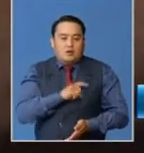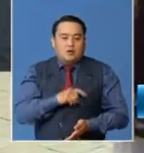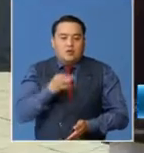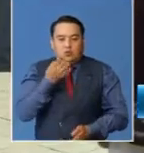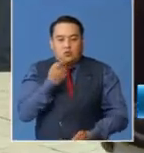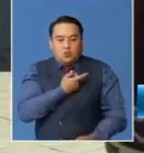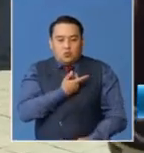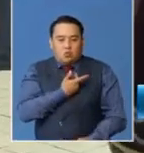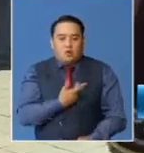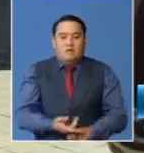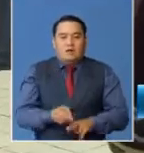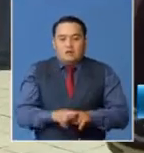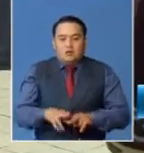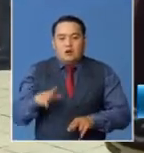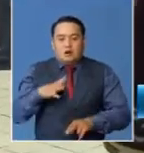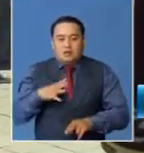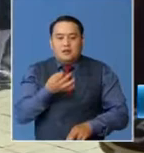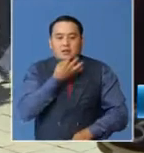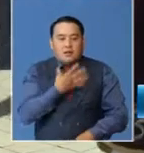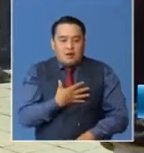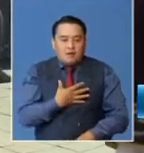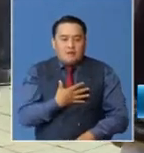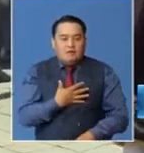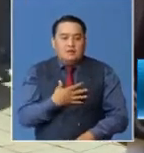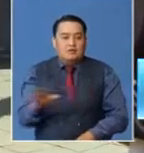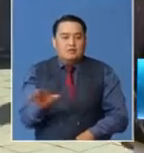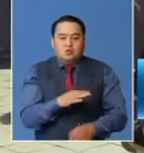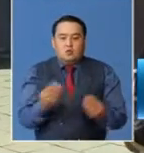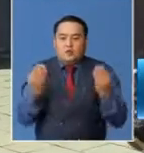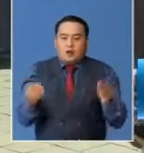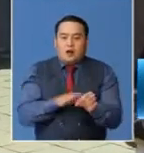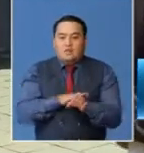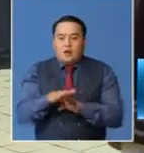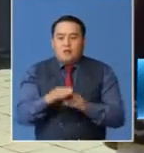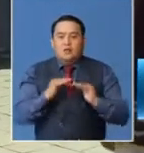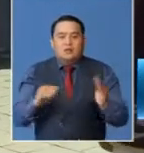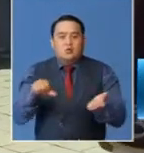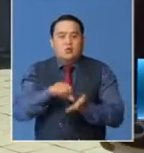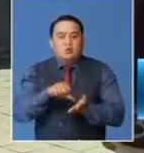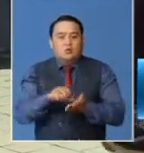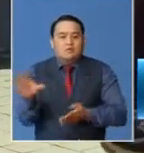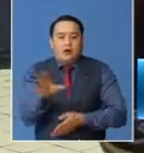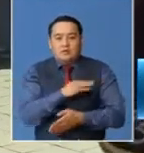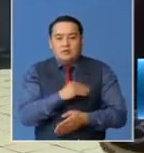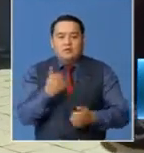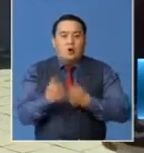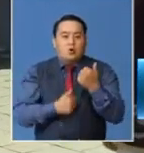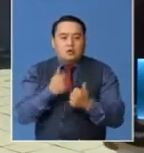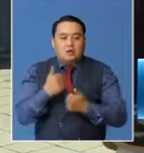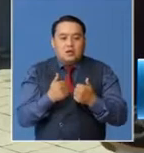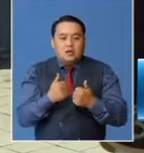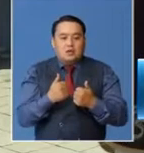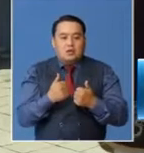вкусу. Мне все очень нравится, все потрясающе выполнено. Дети принимают участие во всяких конкурсах,